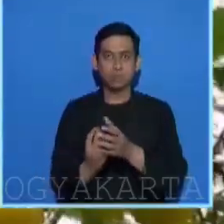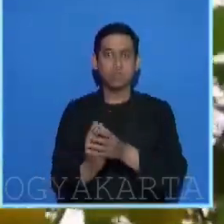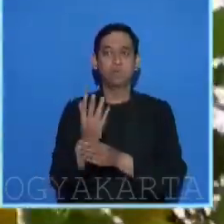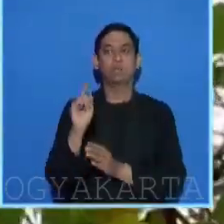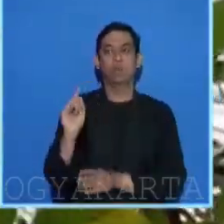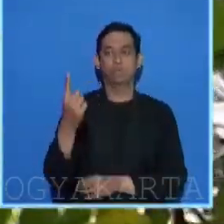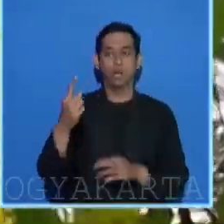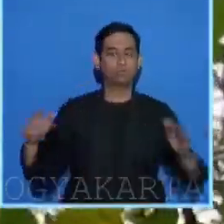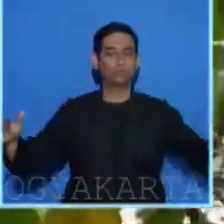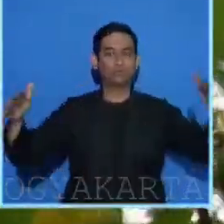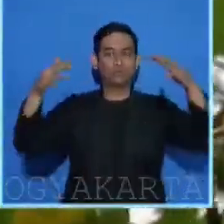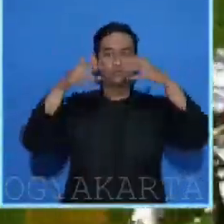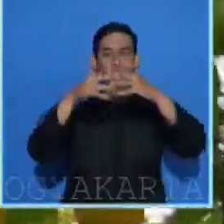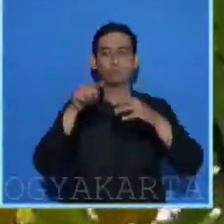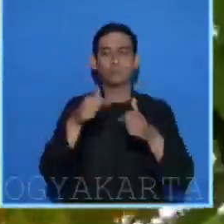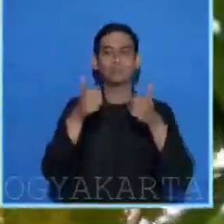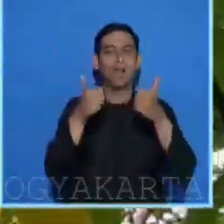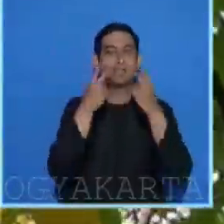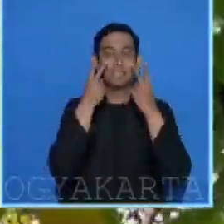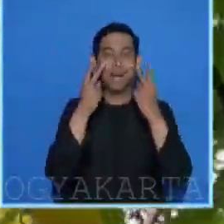eyop-eyop ngiras pantes saget ningali sekaripun ingkang indah